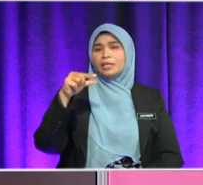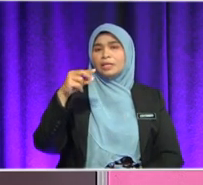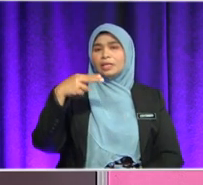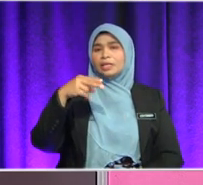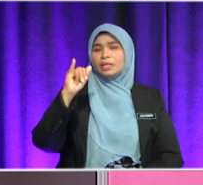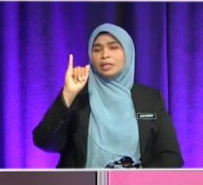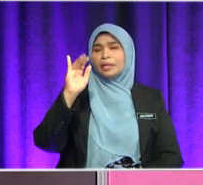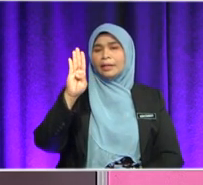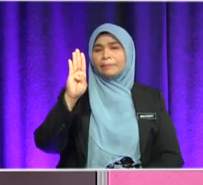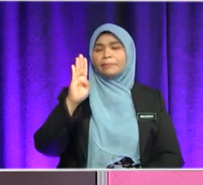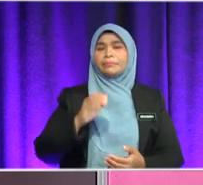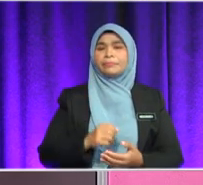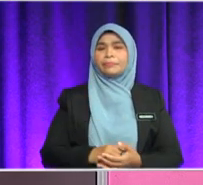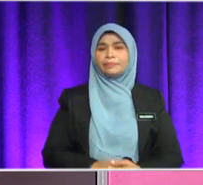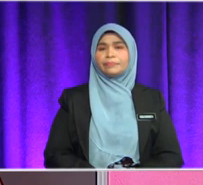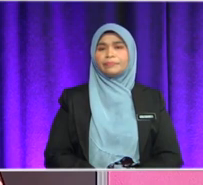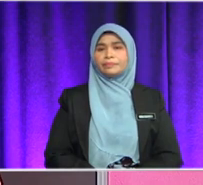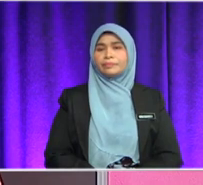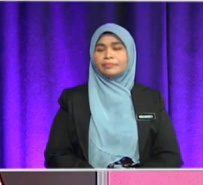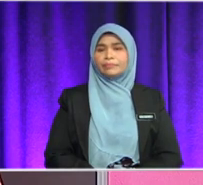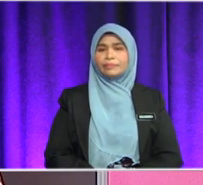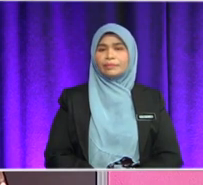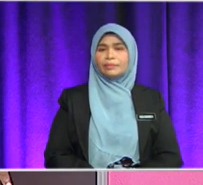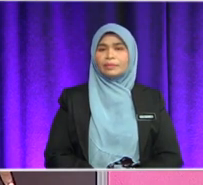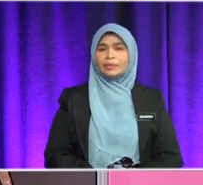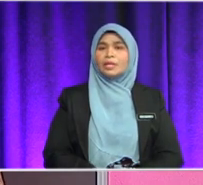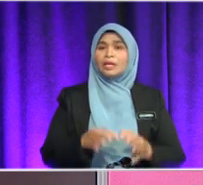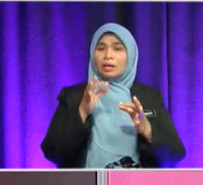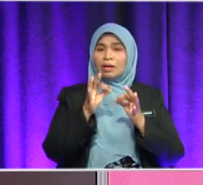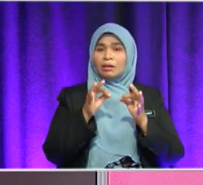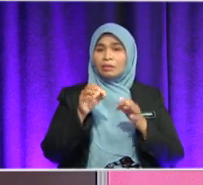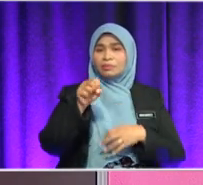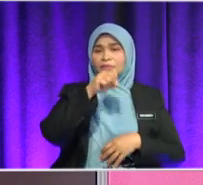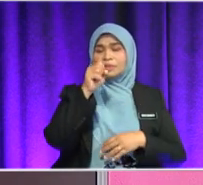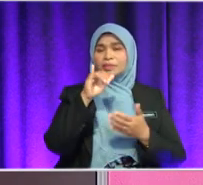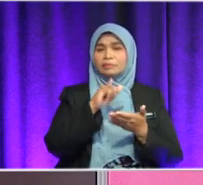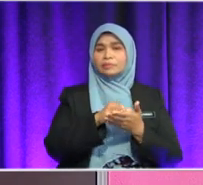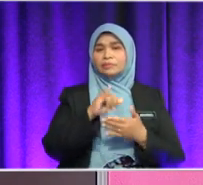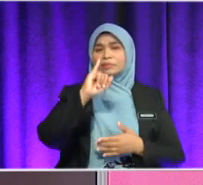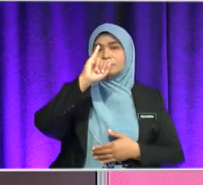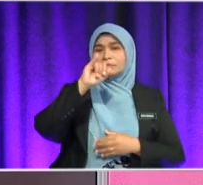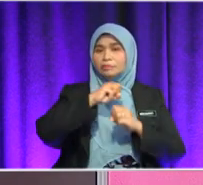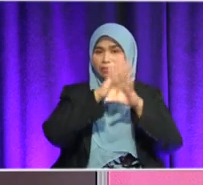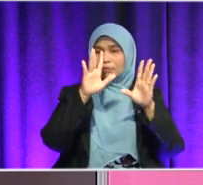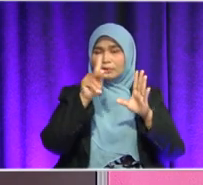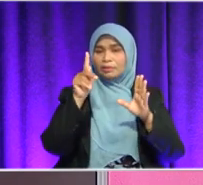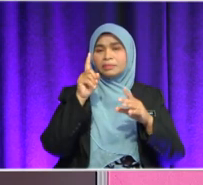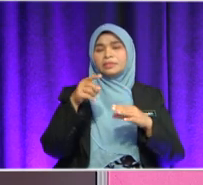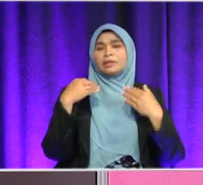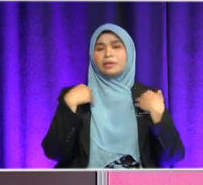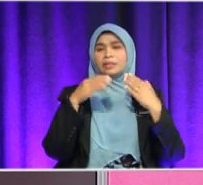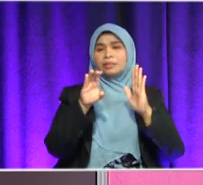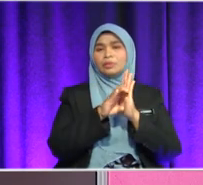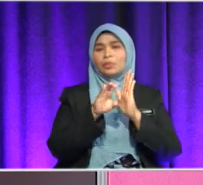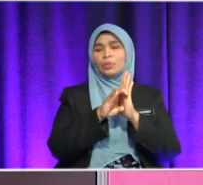jadi nggak jelas kan bahwa soalnya tekan Kalau soalnya jelas kan masih ada contoh panjang